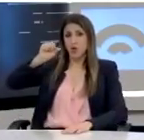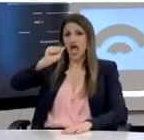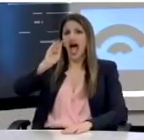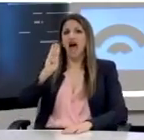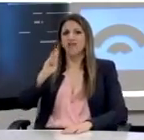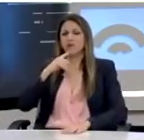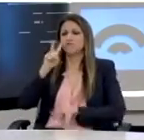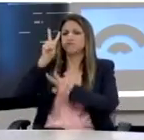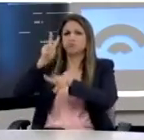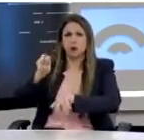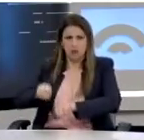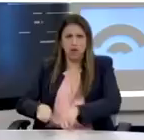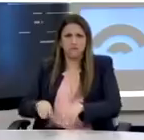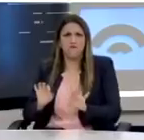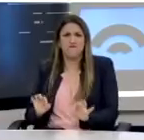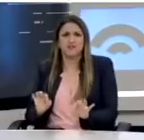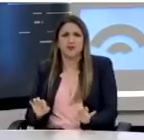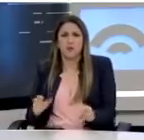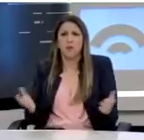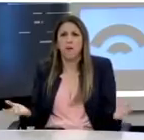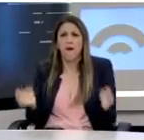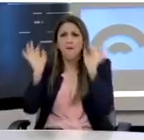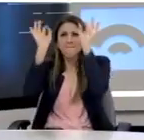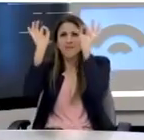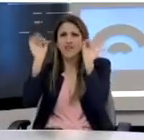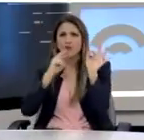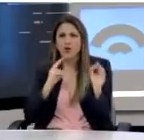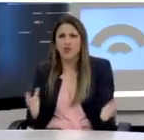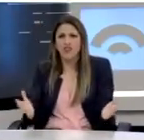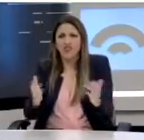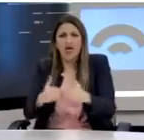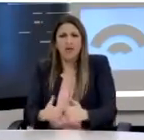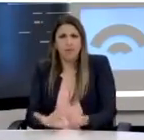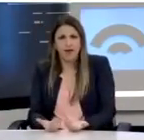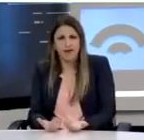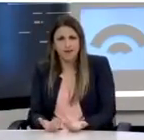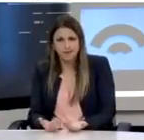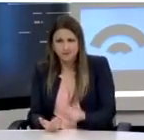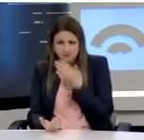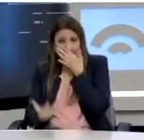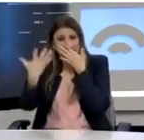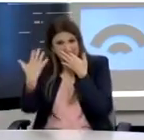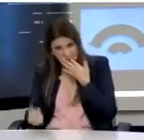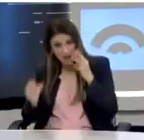το προφανές, ότι εκτός από την ελληνική Μακεδονία υπάρχει και άλλη Μακεδονία που δεν είναι ελληνική, όταν λέει στην